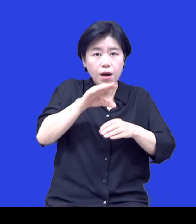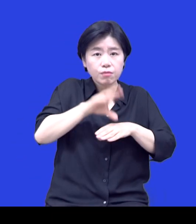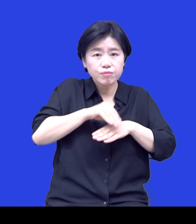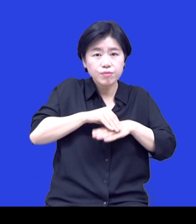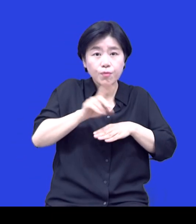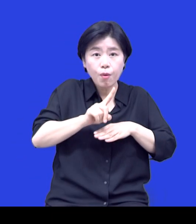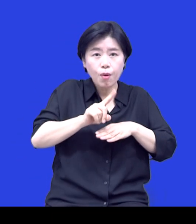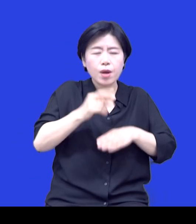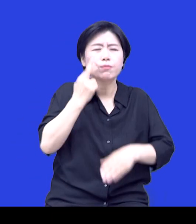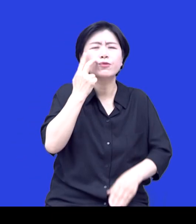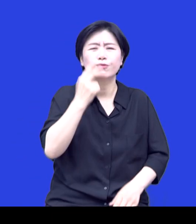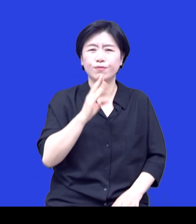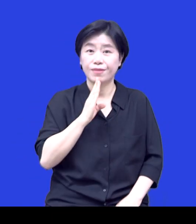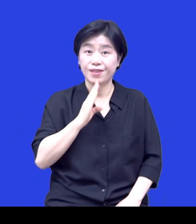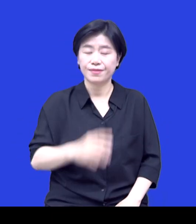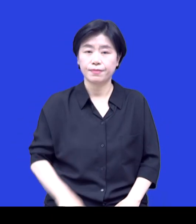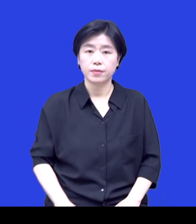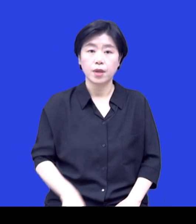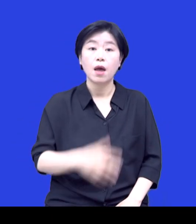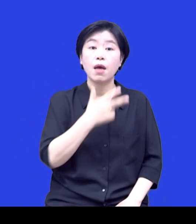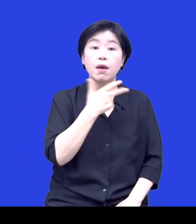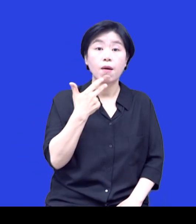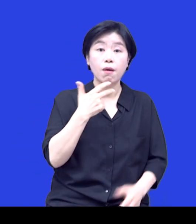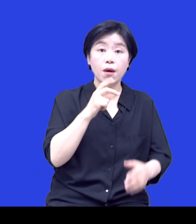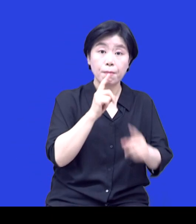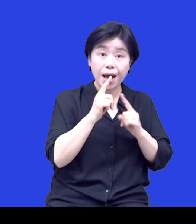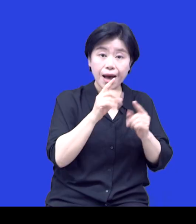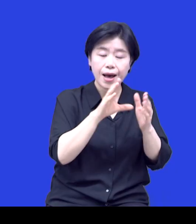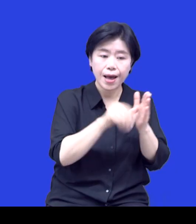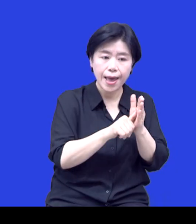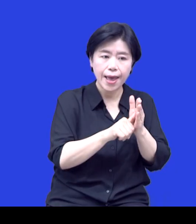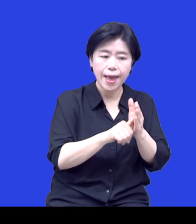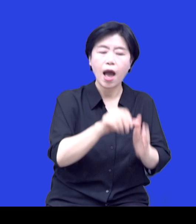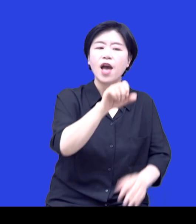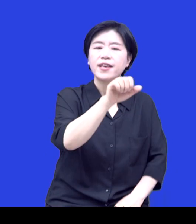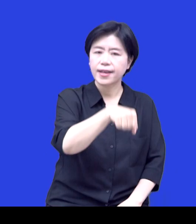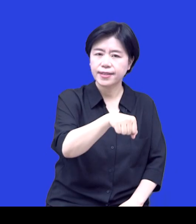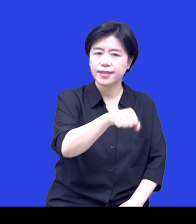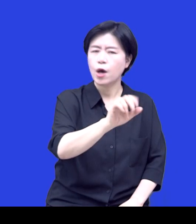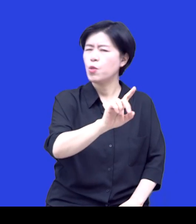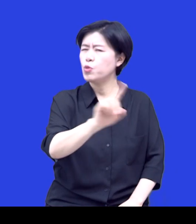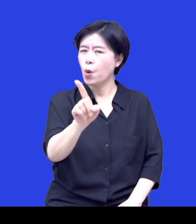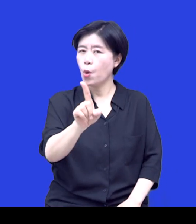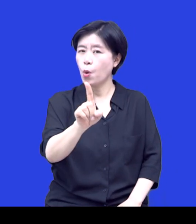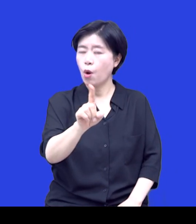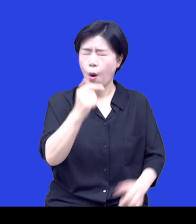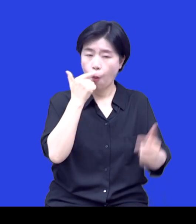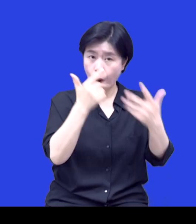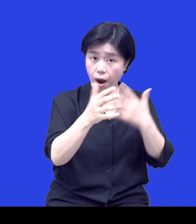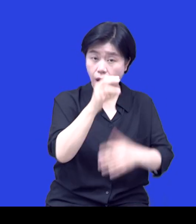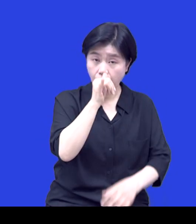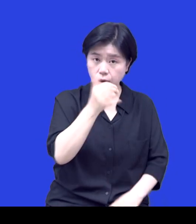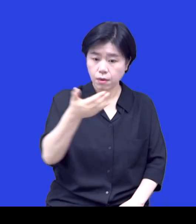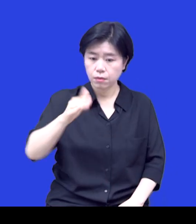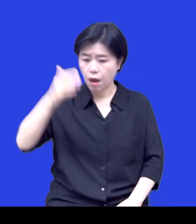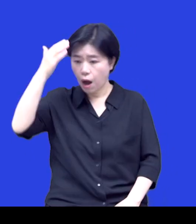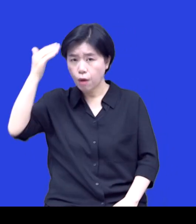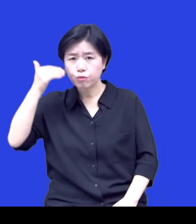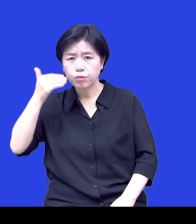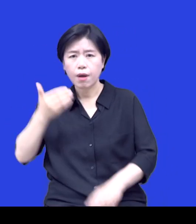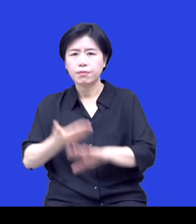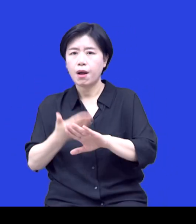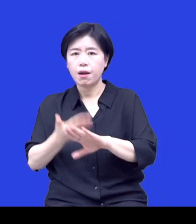네네네. 그런데 한국말에는 yes인 것 같기도 하는데 아니야. 그렇지, 그러니까 그렇죠. 목사님,